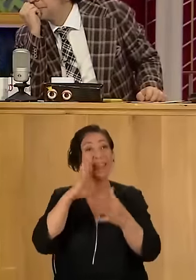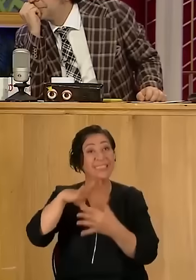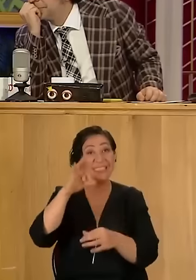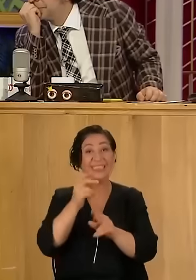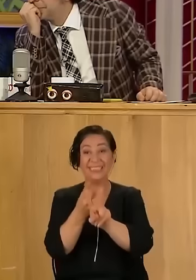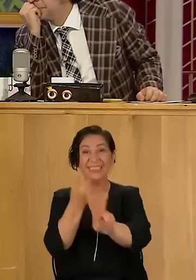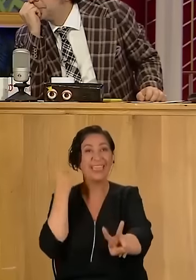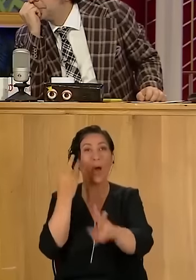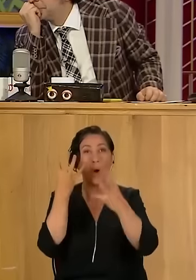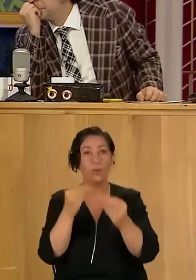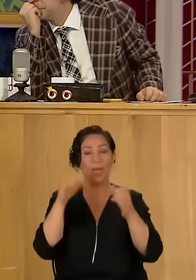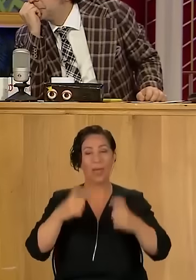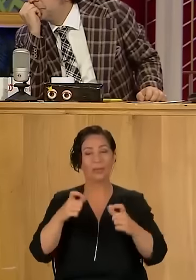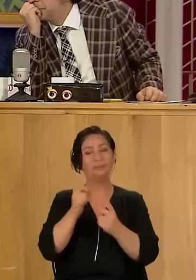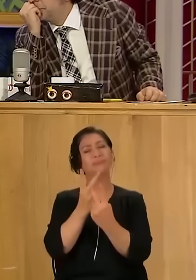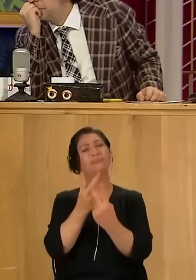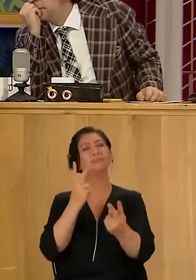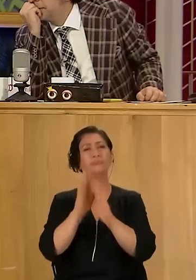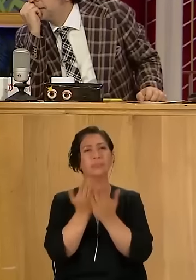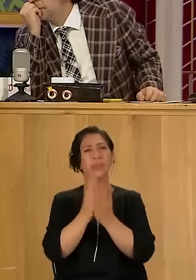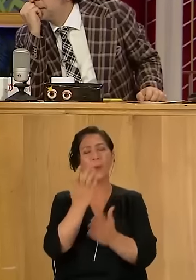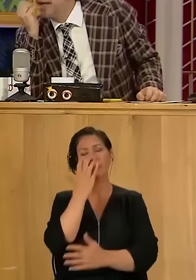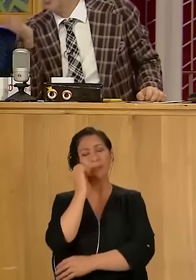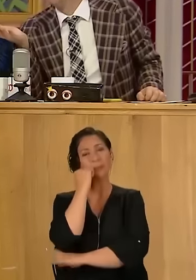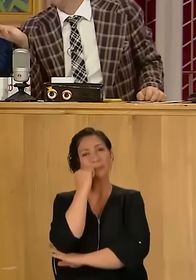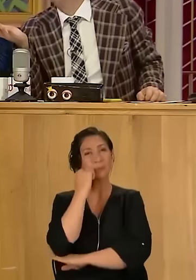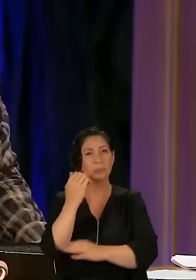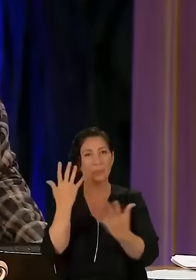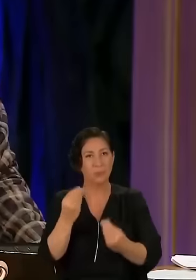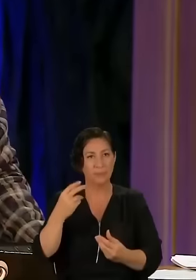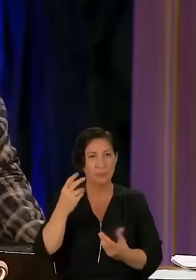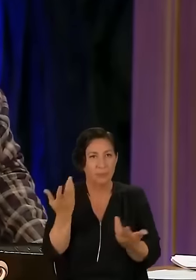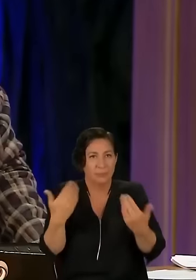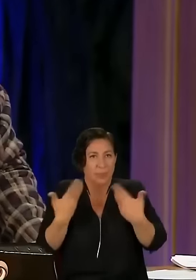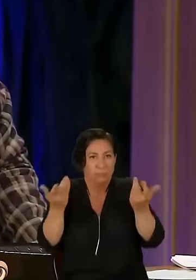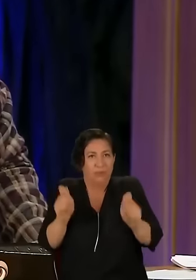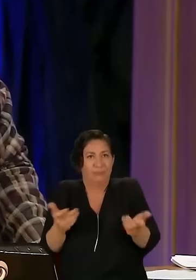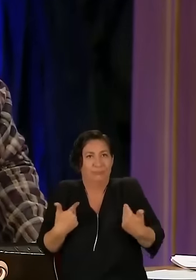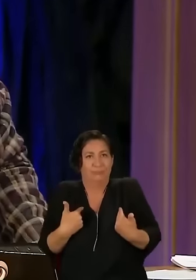insanların sıra beklediği yerde pasaport sırası bekliyordu. Ne yapacağım?